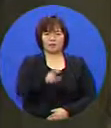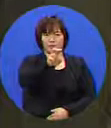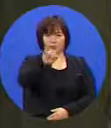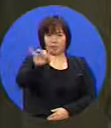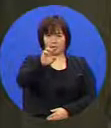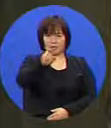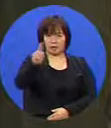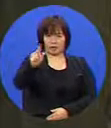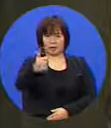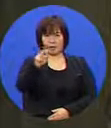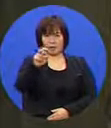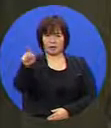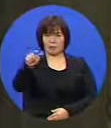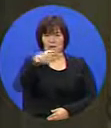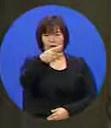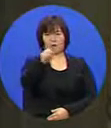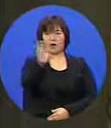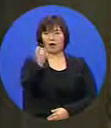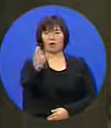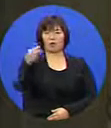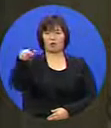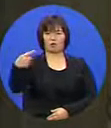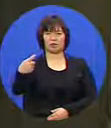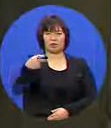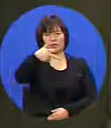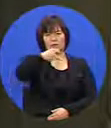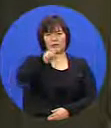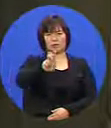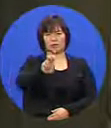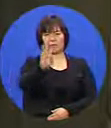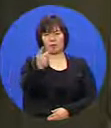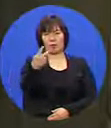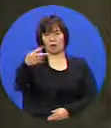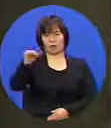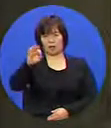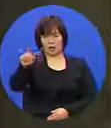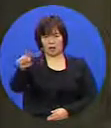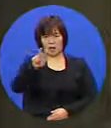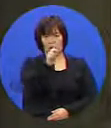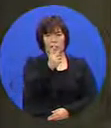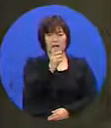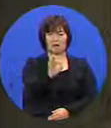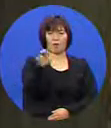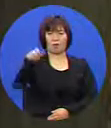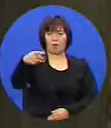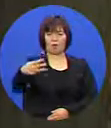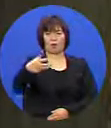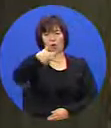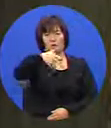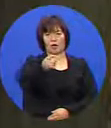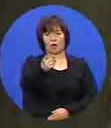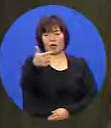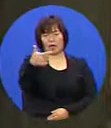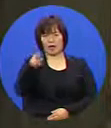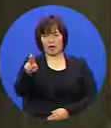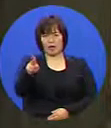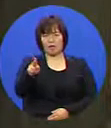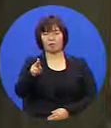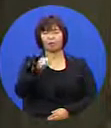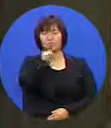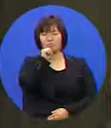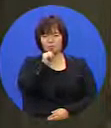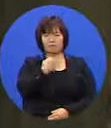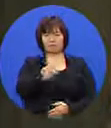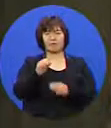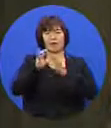미얀마, 라오스, 캄보디아, 몽골, 케냐 이런 빈민